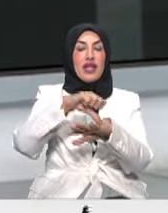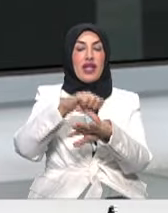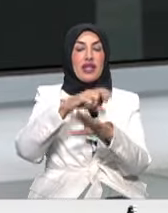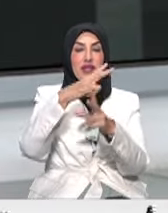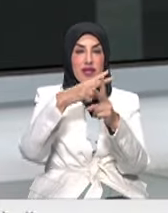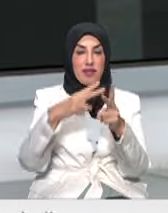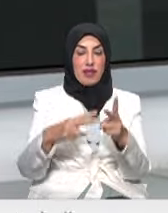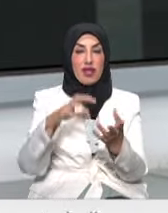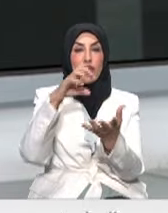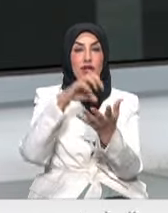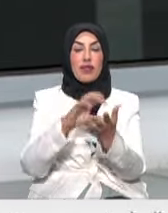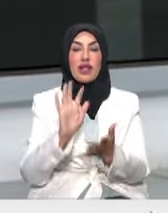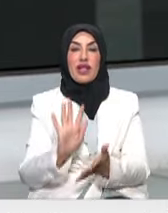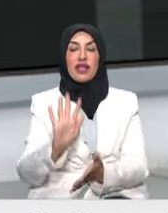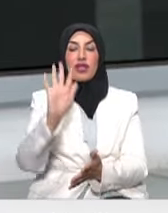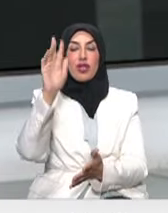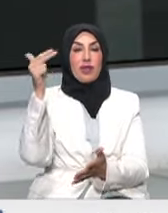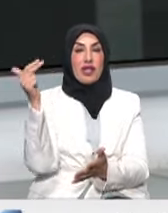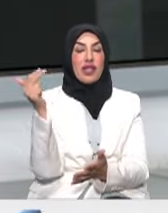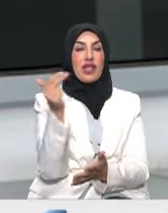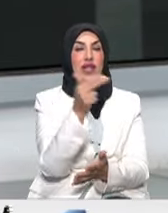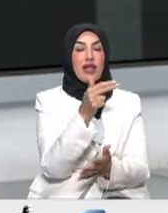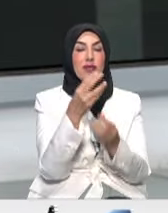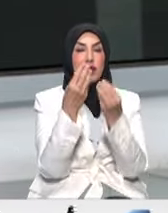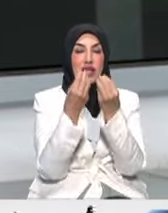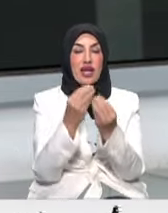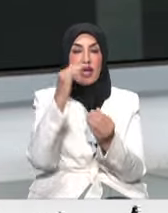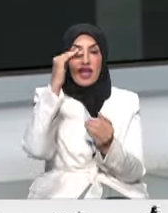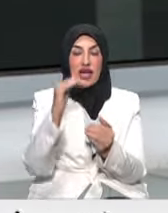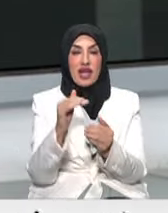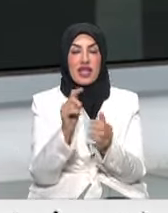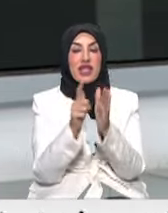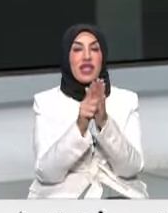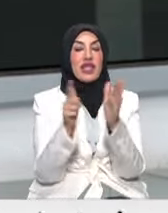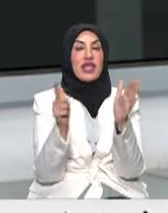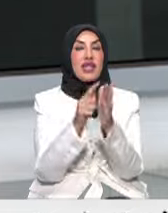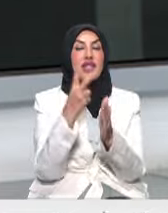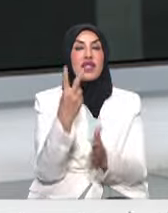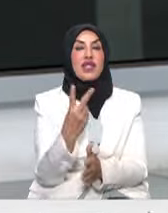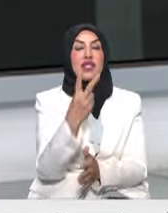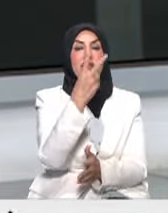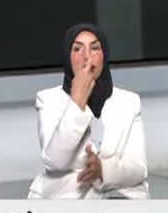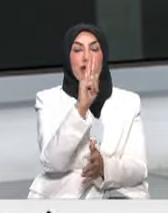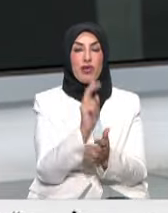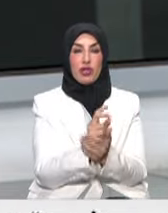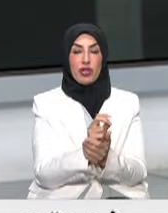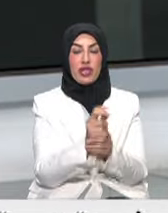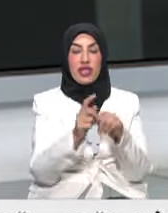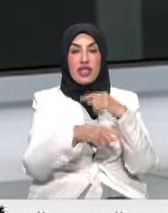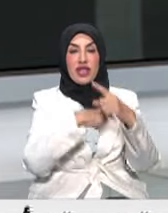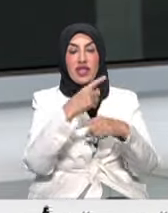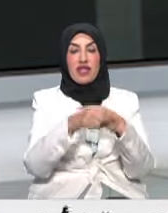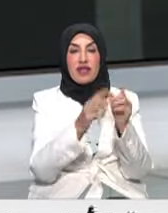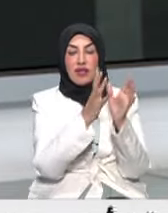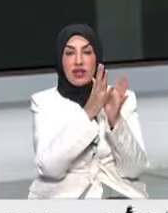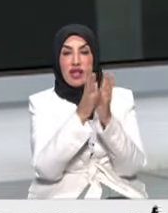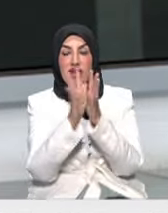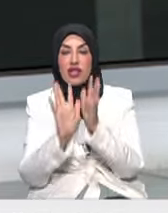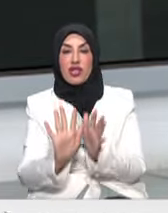المناطق الشمالية والغربية قد تقل إلى ما دون 27 درجة مئوية. استمرار في الرياح الشمالية الغربية يوم الثلاثاء ويوم